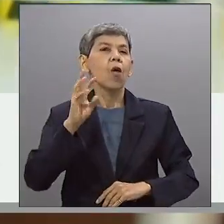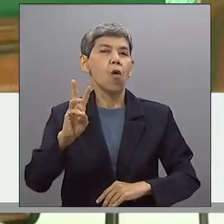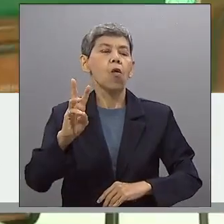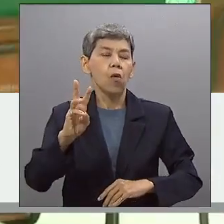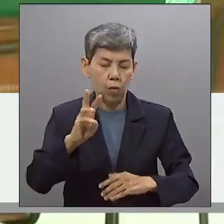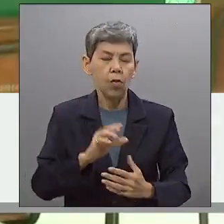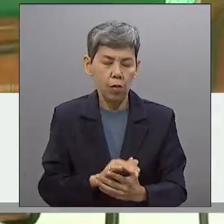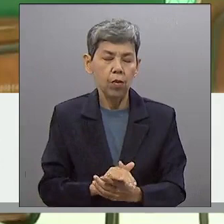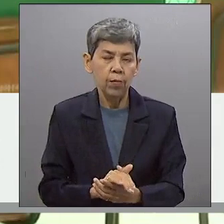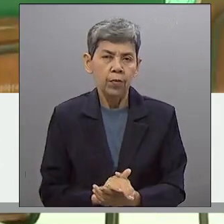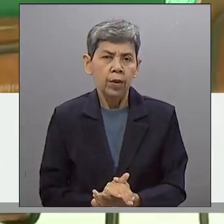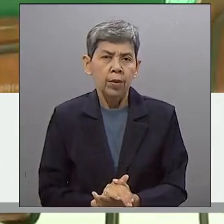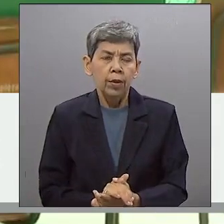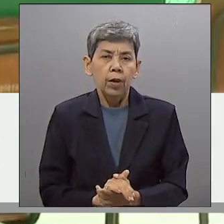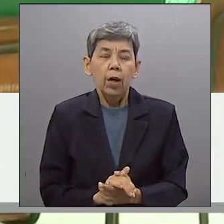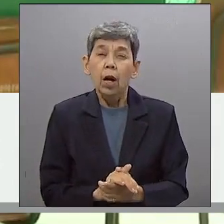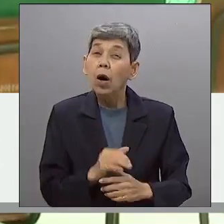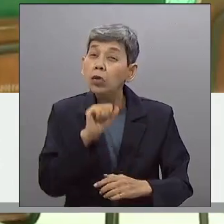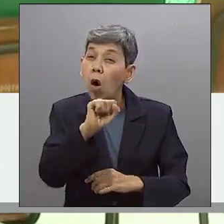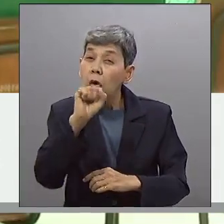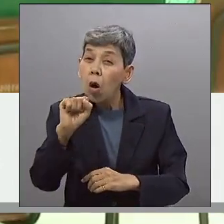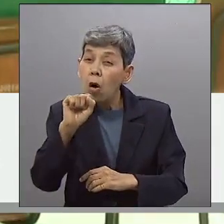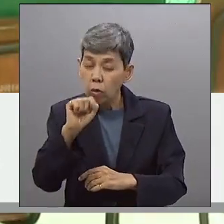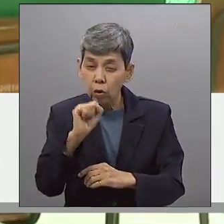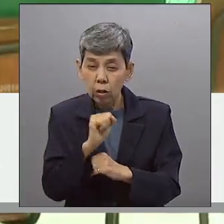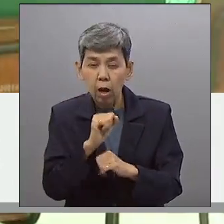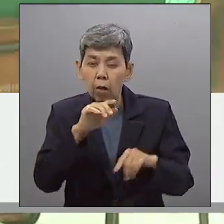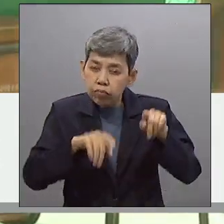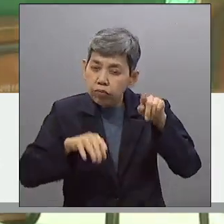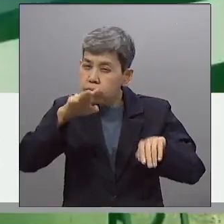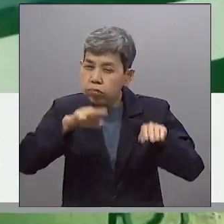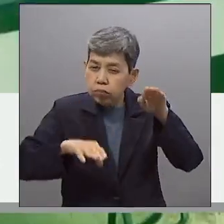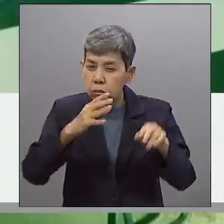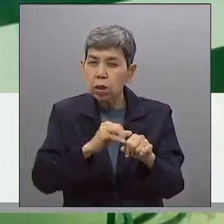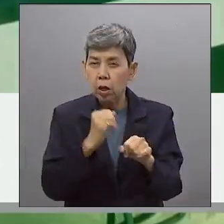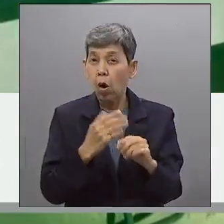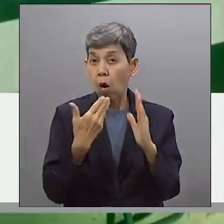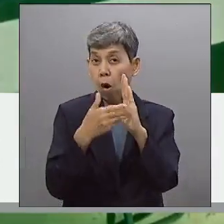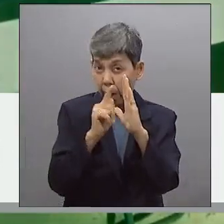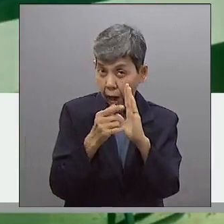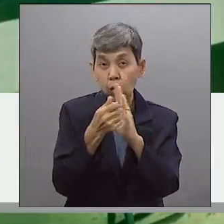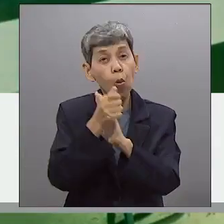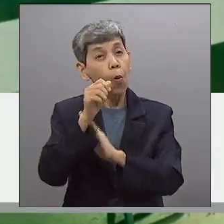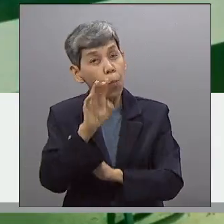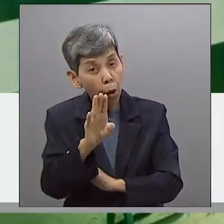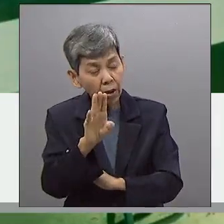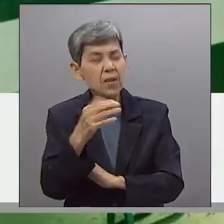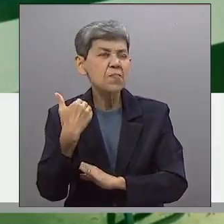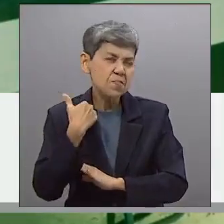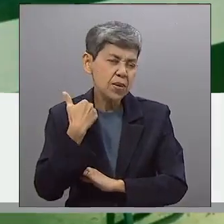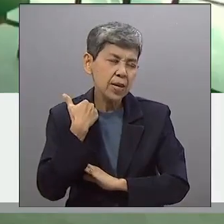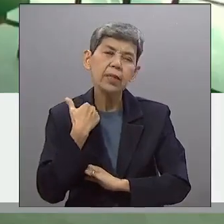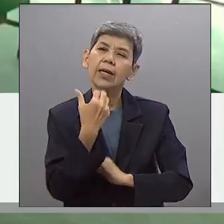และในจำนวนส.สที่จะลดหลั่นกันตามลงมาอย่างขอนแก่นอุบลราชธานีมีได้จังหวัด